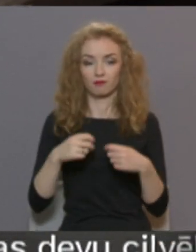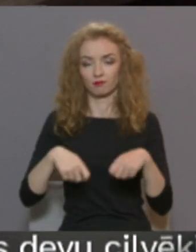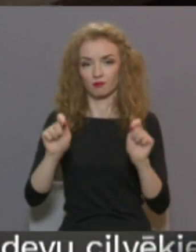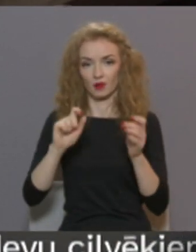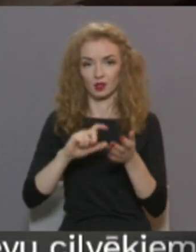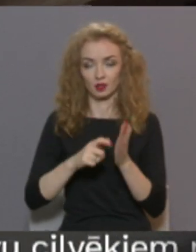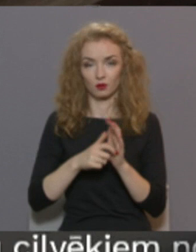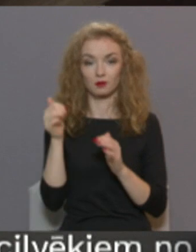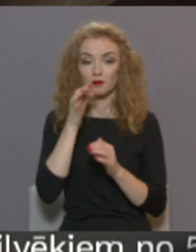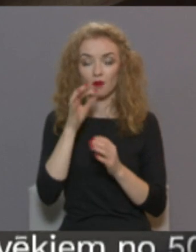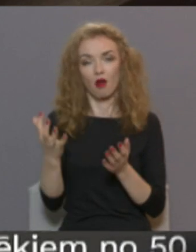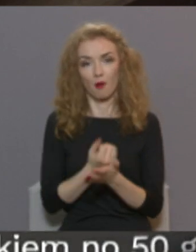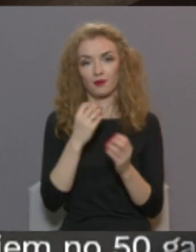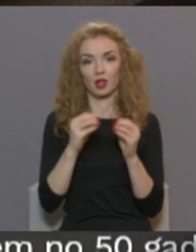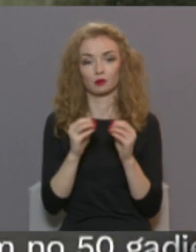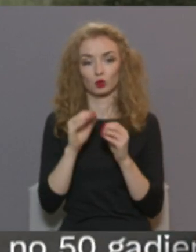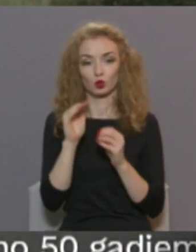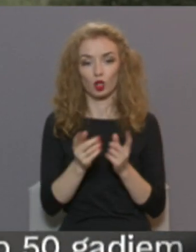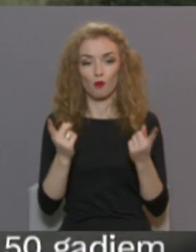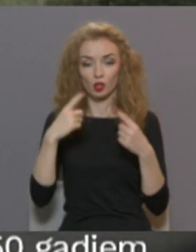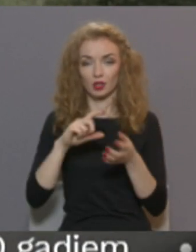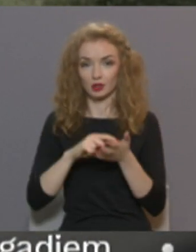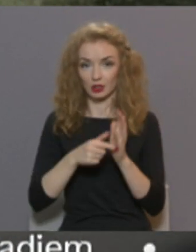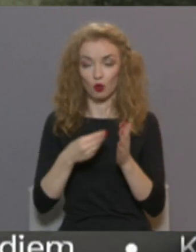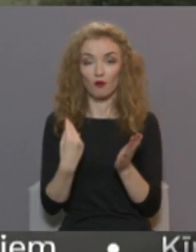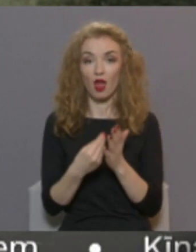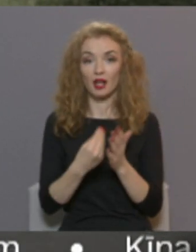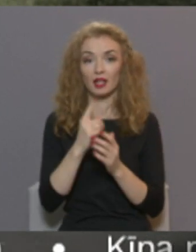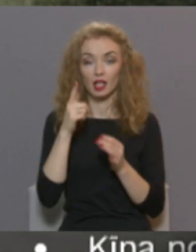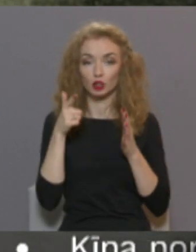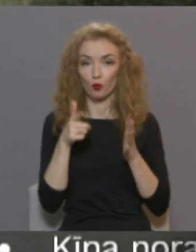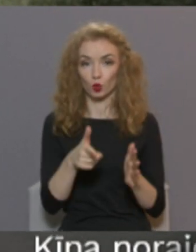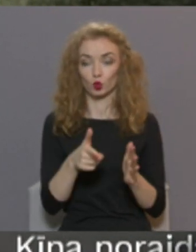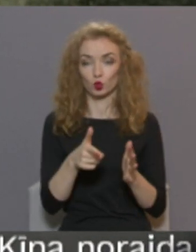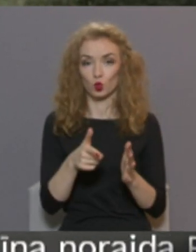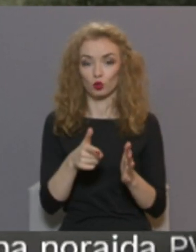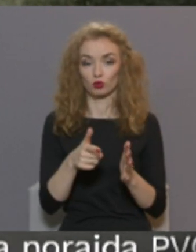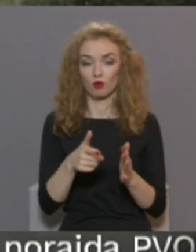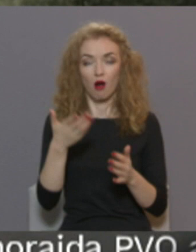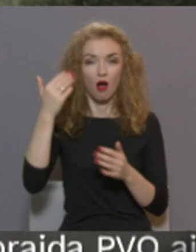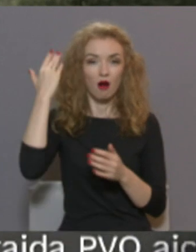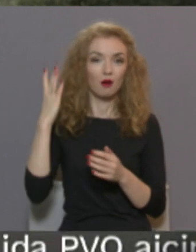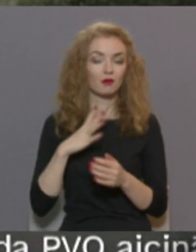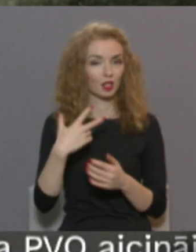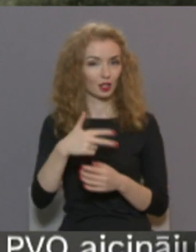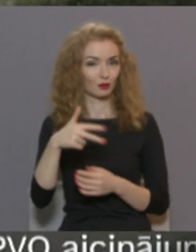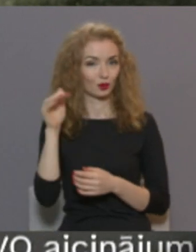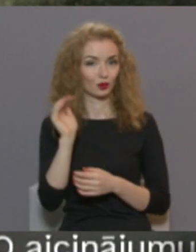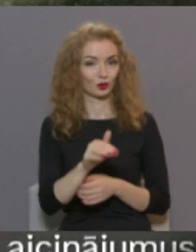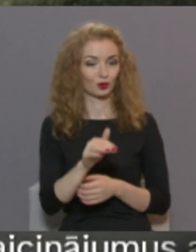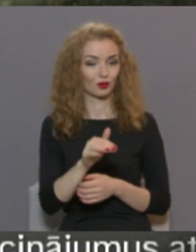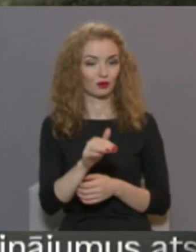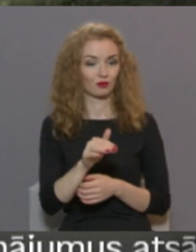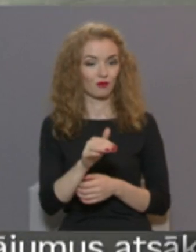Saņemsim 10 000. Mūsu dzīvoklis šobrīd tika novērtāts tikai uz 7 000. Kādreiz 30 000 par to